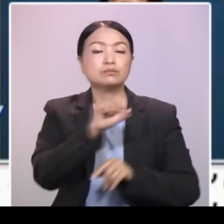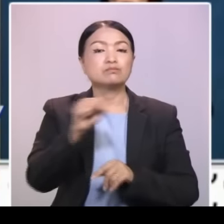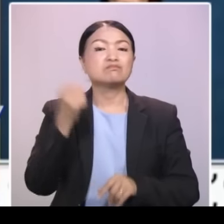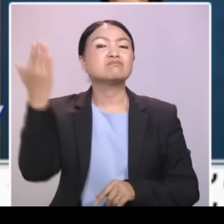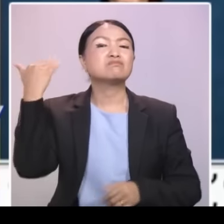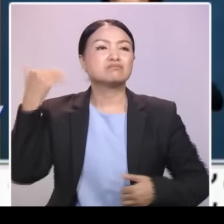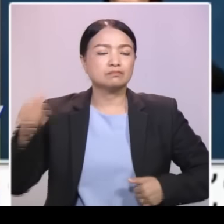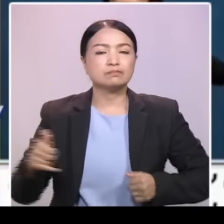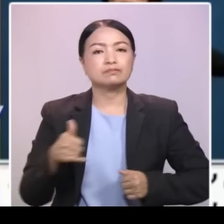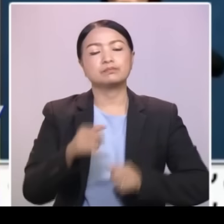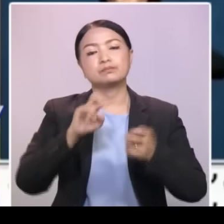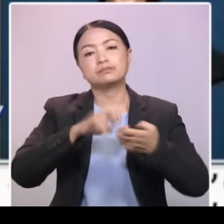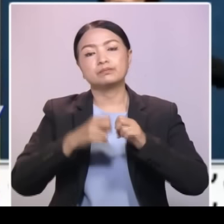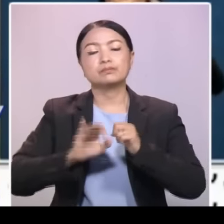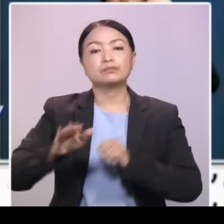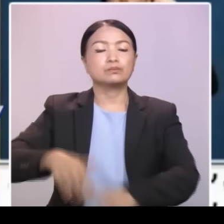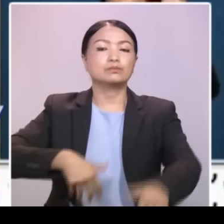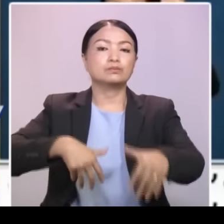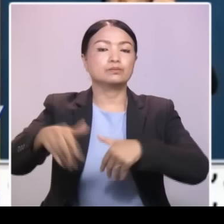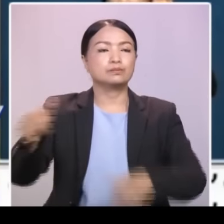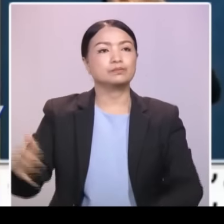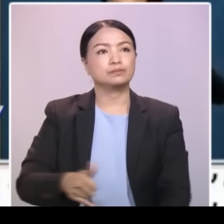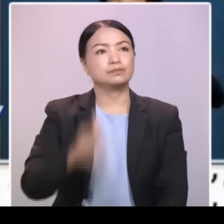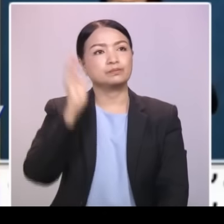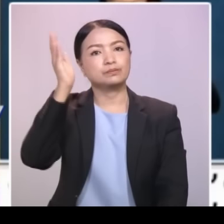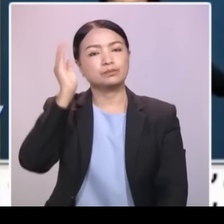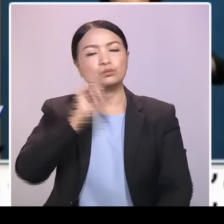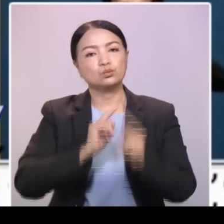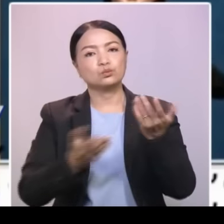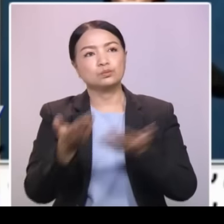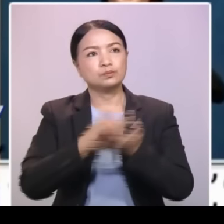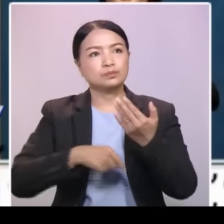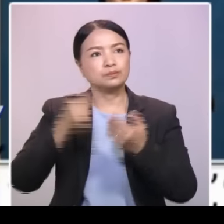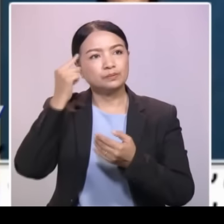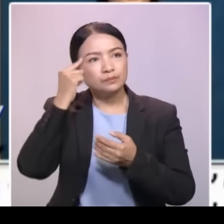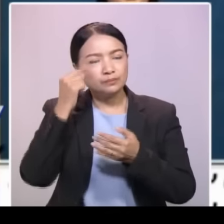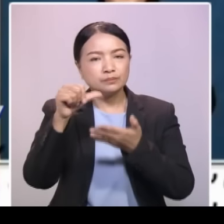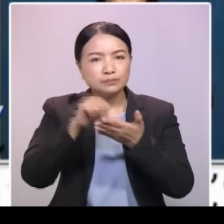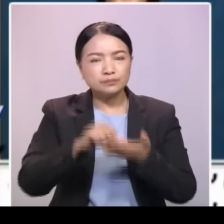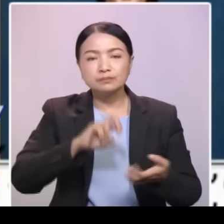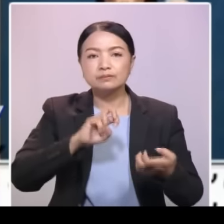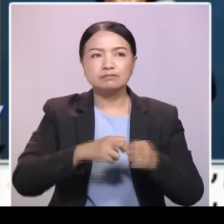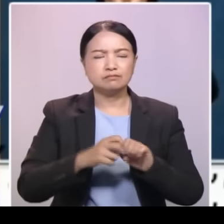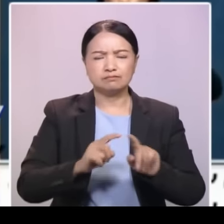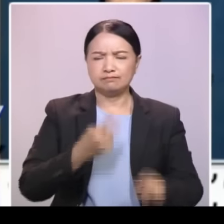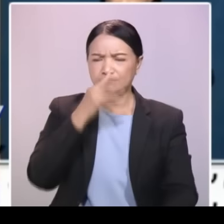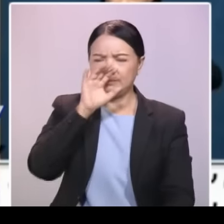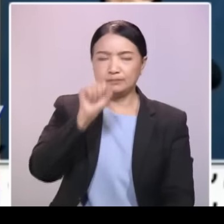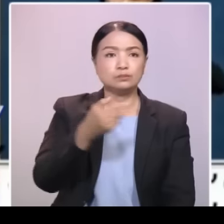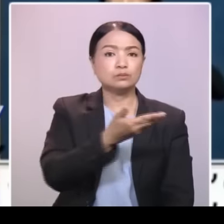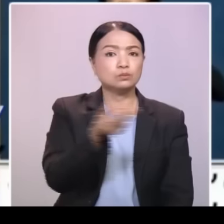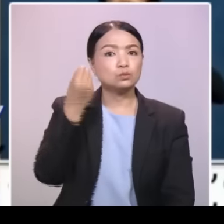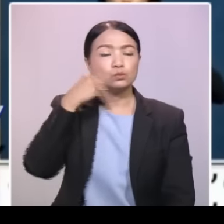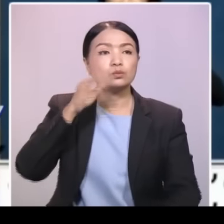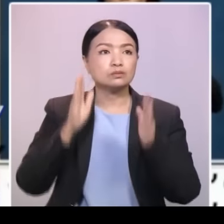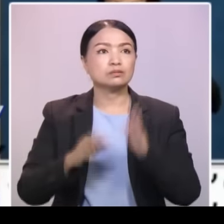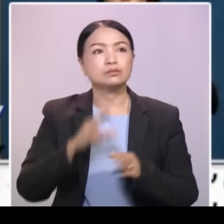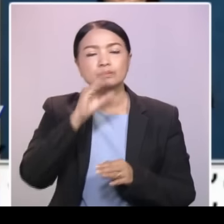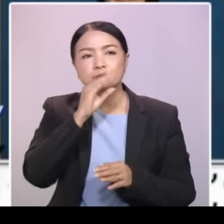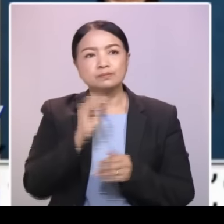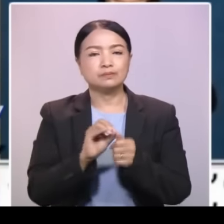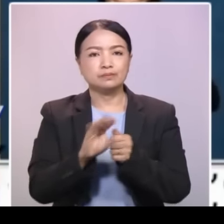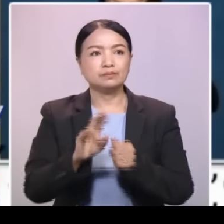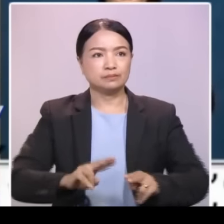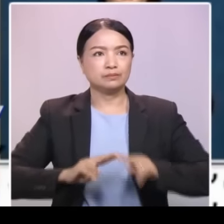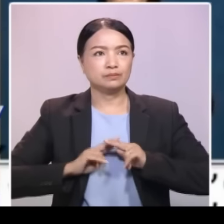ลุกขึ้นหยิบยกปัญหาประชาชนในพื้นที่ขึ้นมาหารือเพื่อหาแนวทางแก้ไขแต่เป็นที่สังเกตนะคะว่าทุกคนนั้นจะพูดแนะน